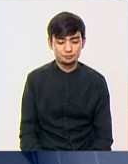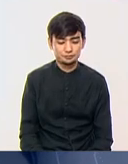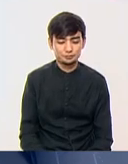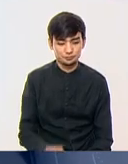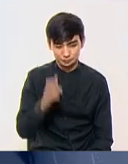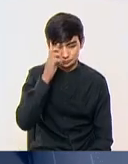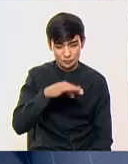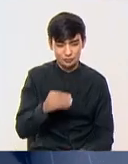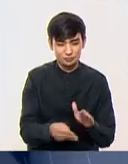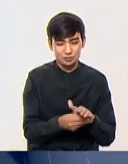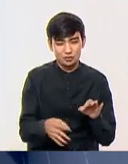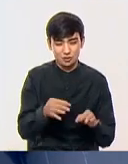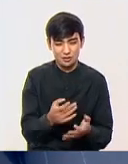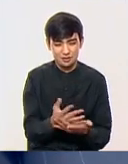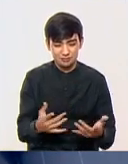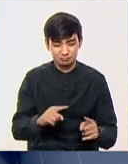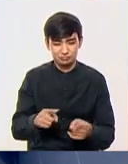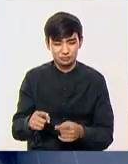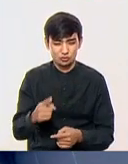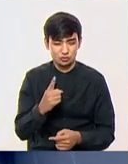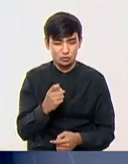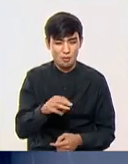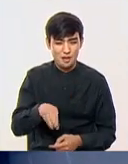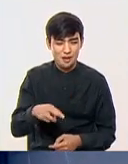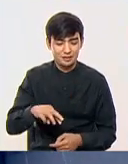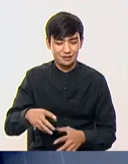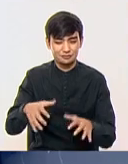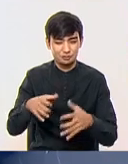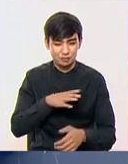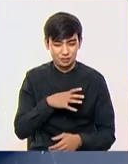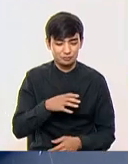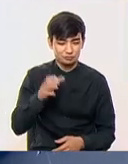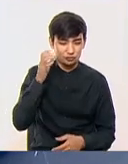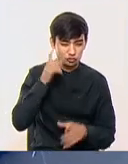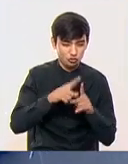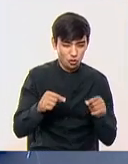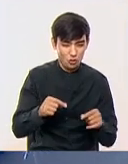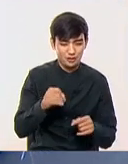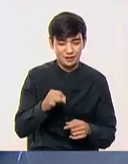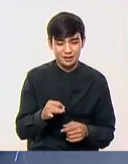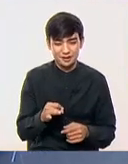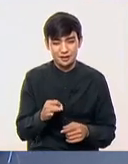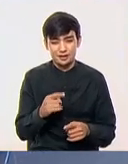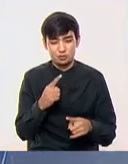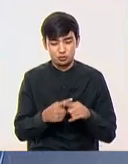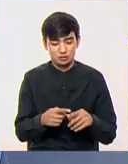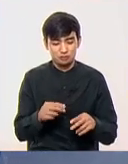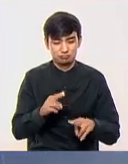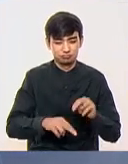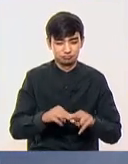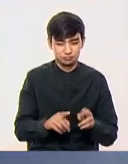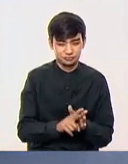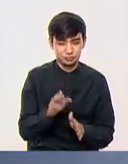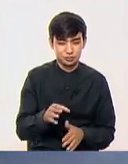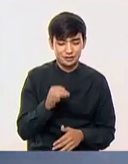Елімізде жемқорлардан тәркіленген 100 миллиард теңгеге мектептер мен білім ұяларына қосымша ғимараттар салынатын болды. Үкімет